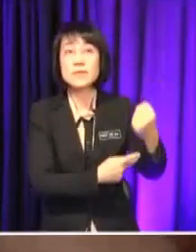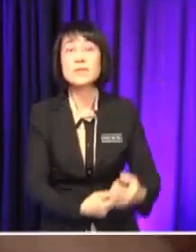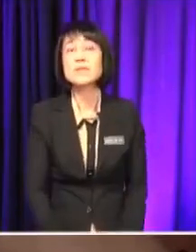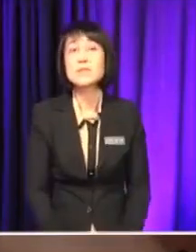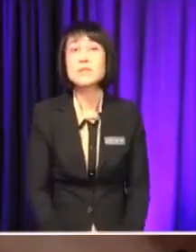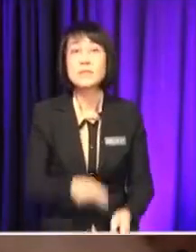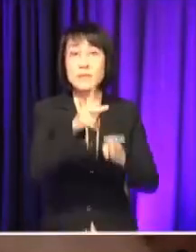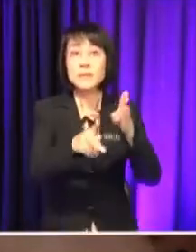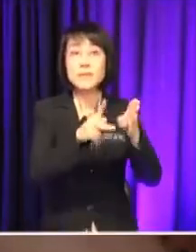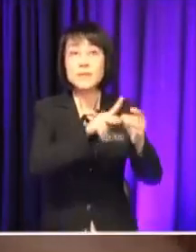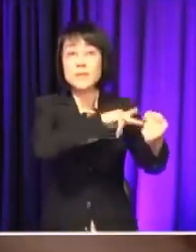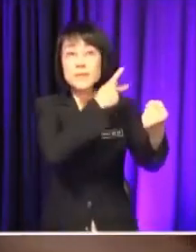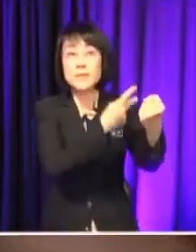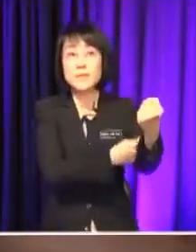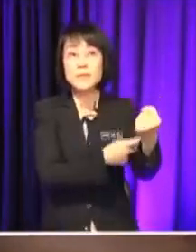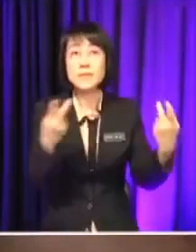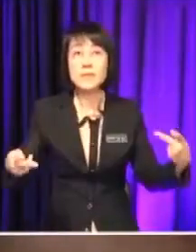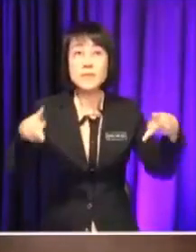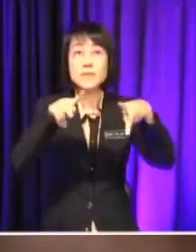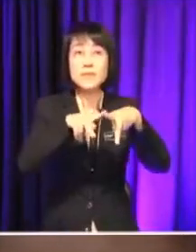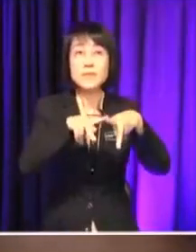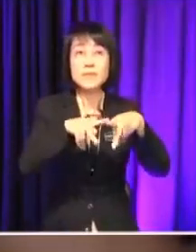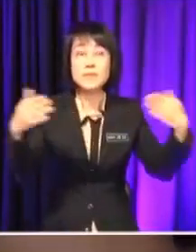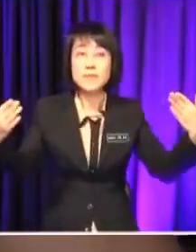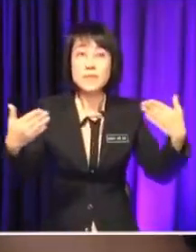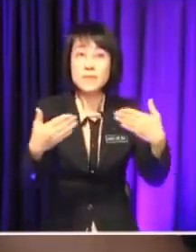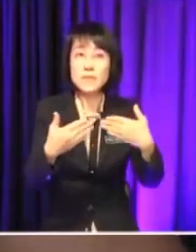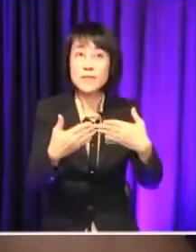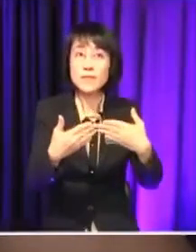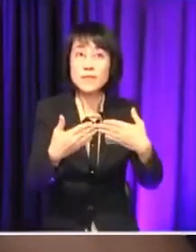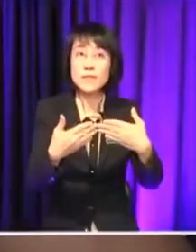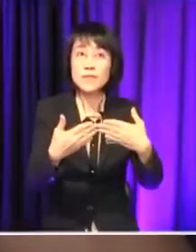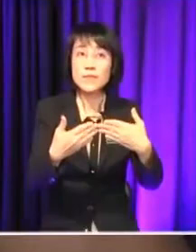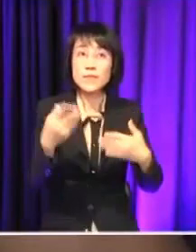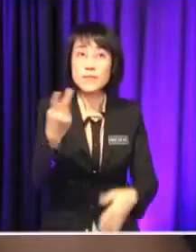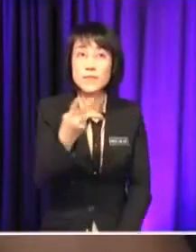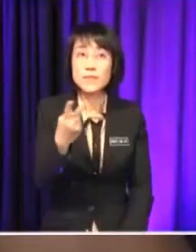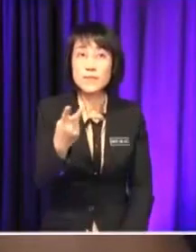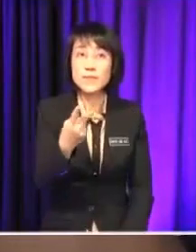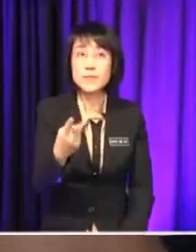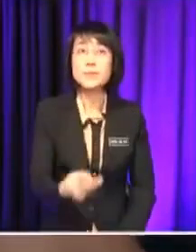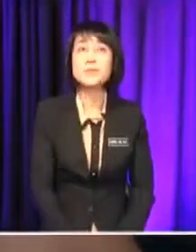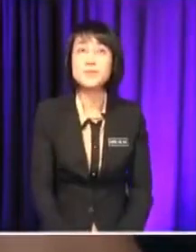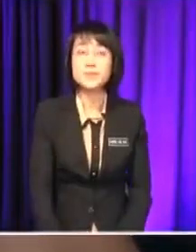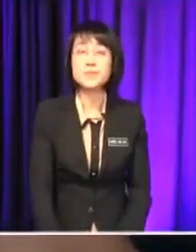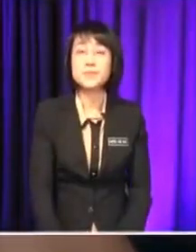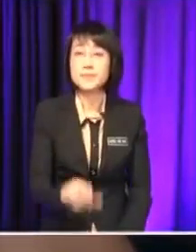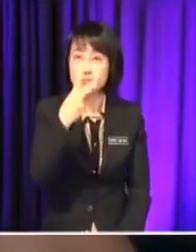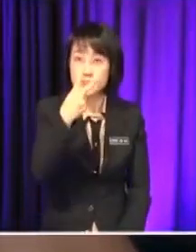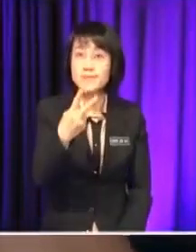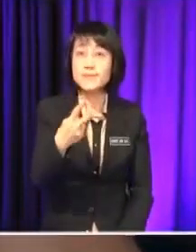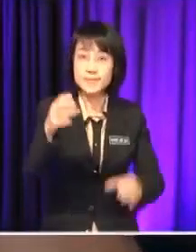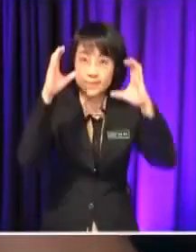cable kuase ini perlu dimasukkan ataupun disambungkan saja antara kedua-duanya seperti ini